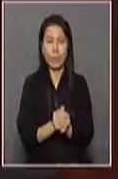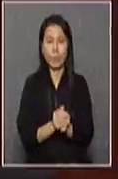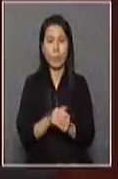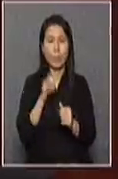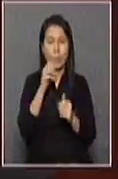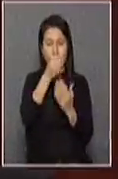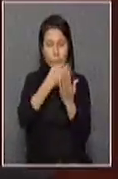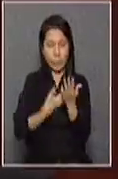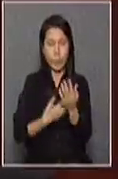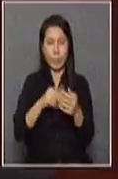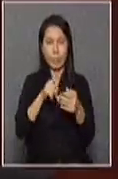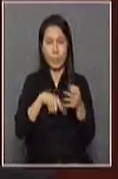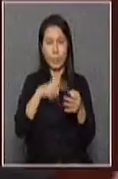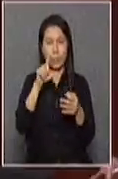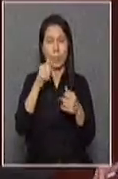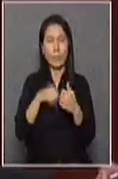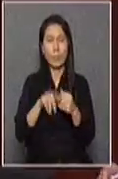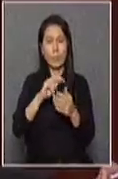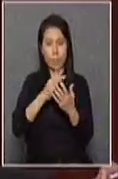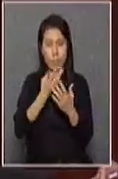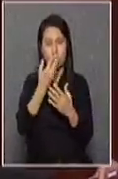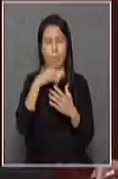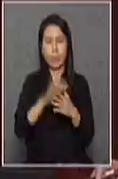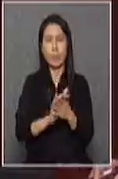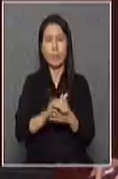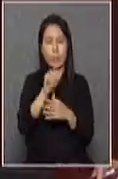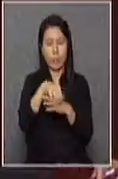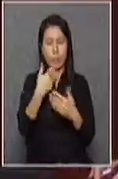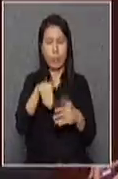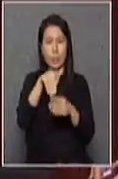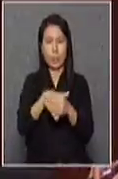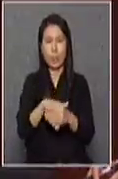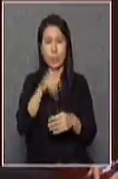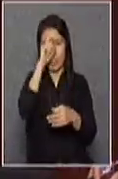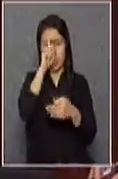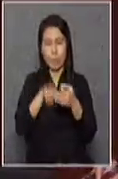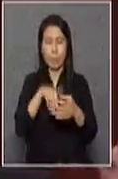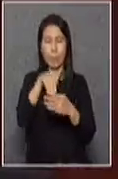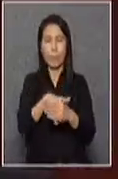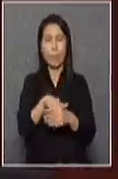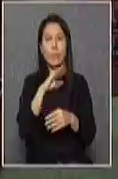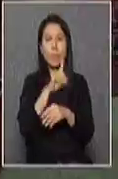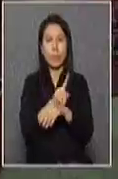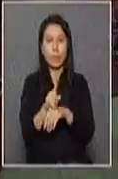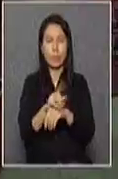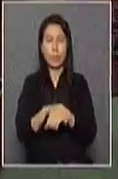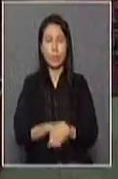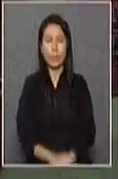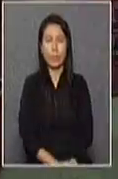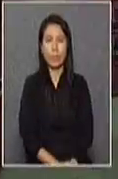待決議題是梁國雄議員動議的修正案，予以通過，現在付諸表決。梁國雄議員要求記名表決，表決鐘響一分鐘。